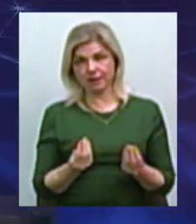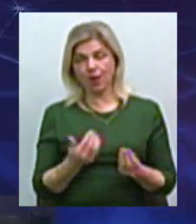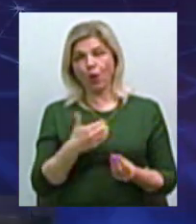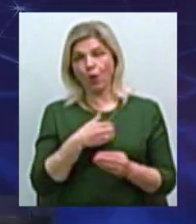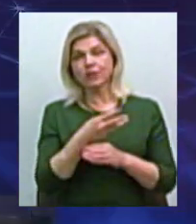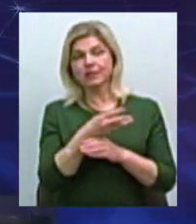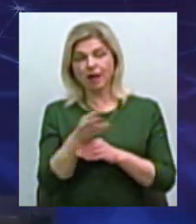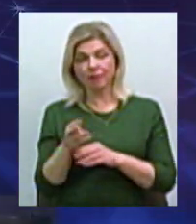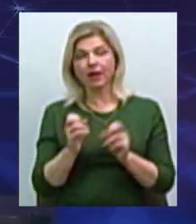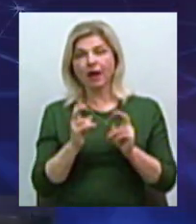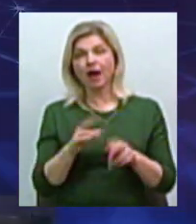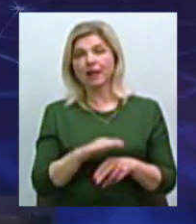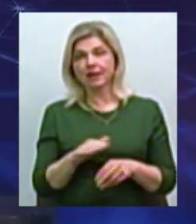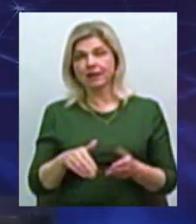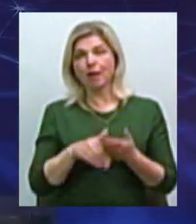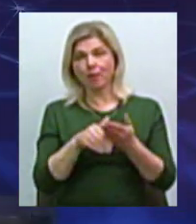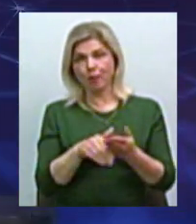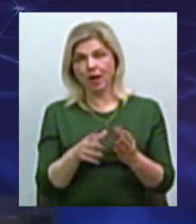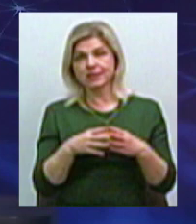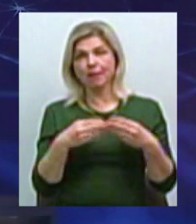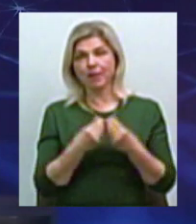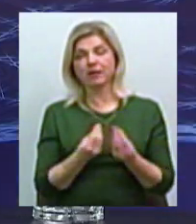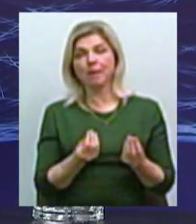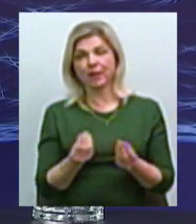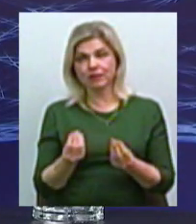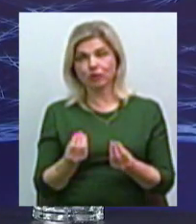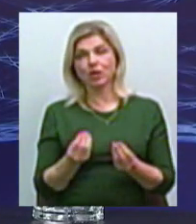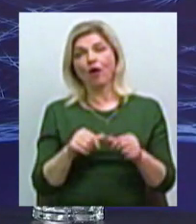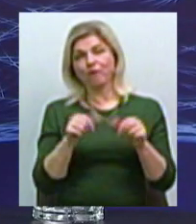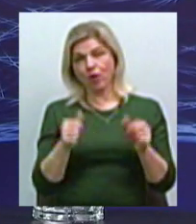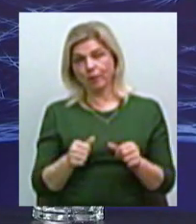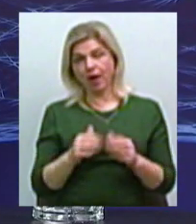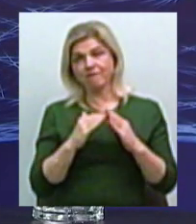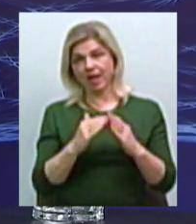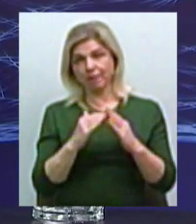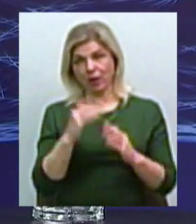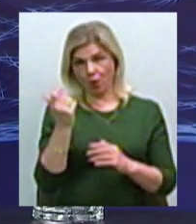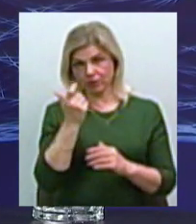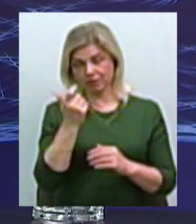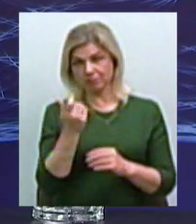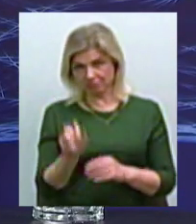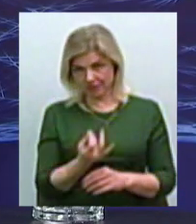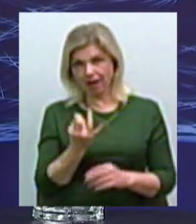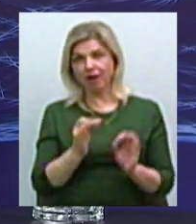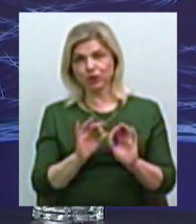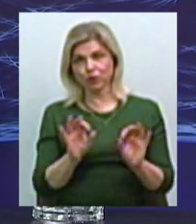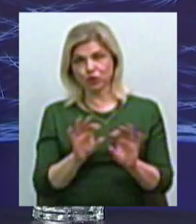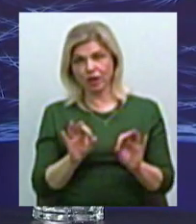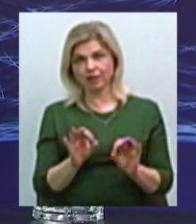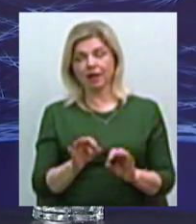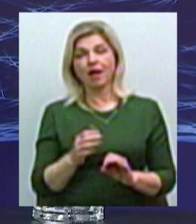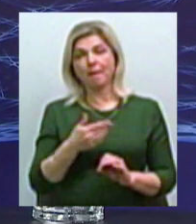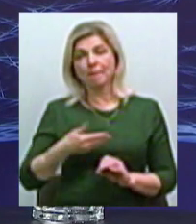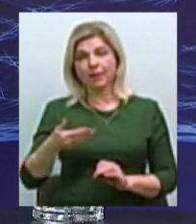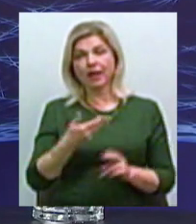як діти вже допомагають сімейному бізнесу на форматі от, фермерських господарств. Доволі цікавий сюжет, оскільки ми цим дітей